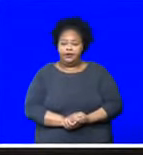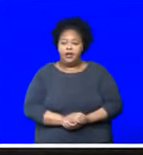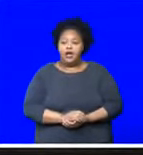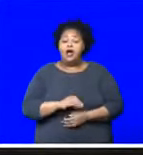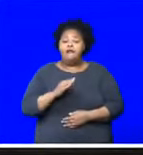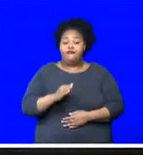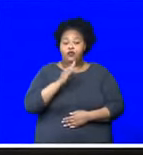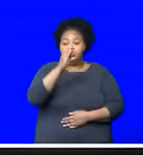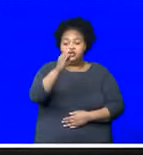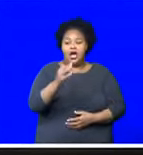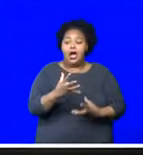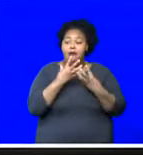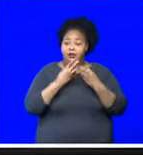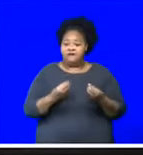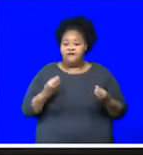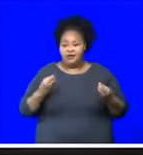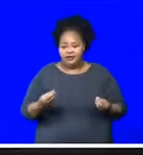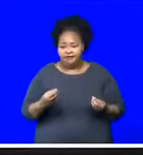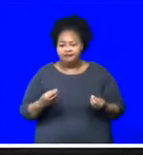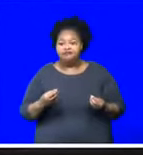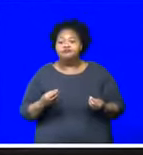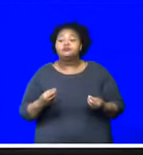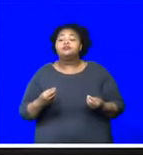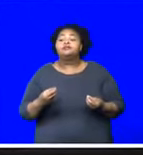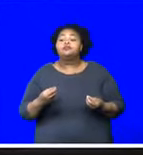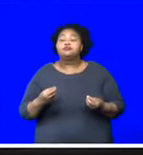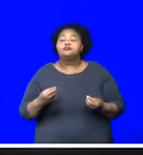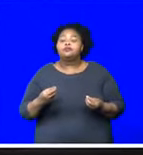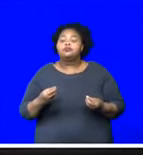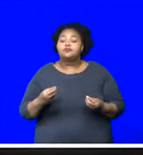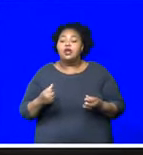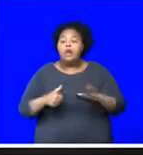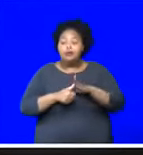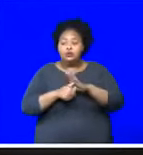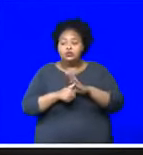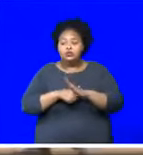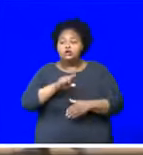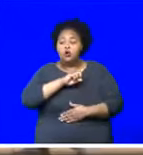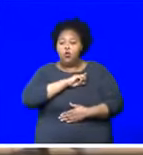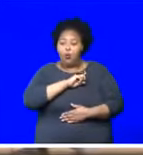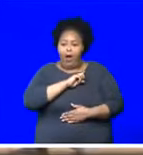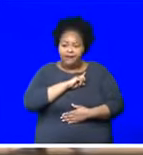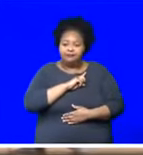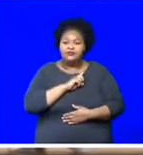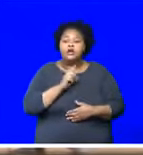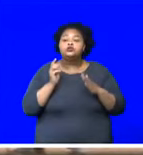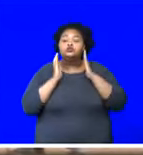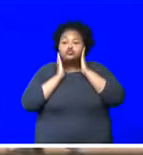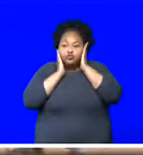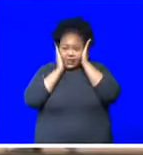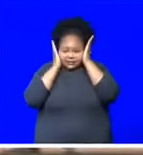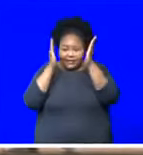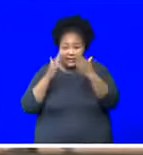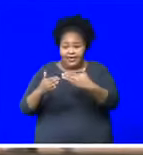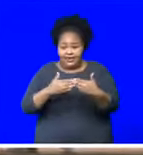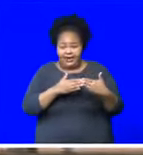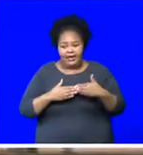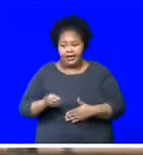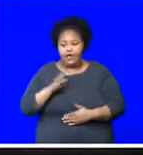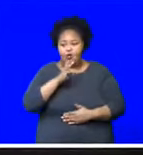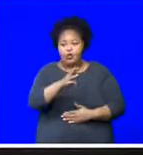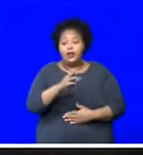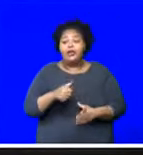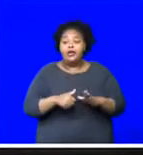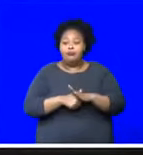attention, the right education and care in the present to progress and develop in the